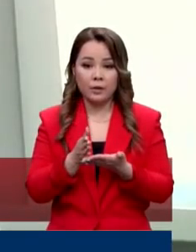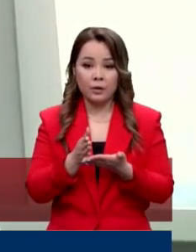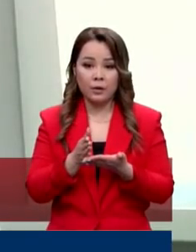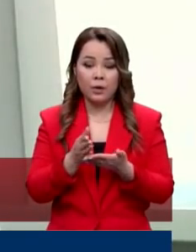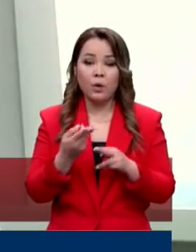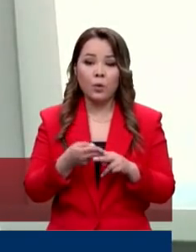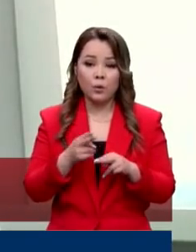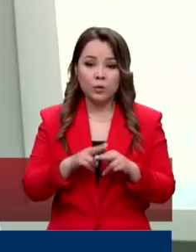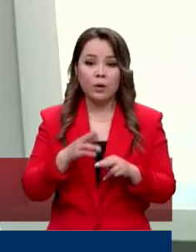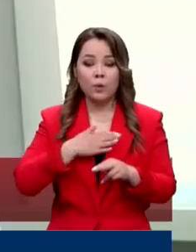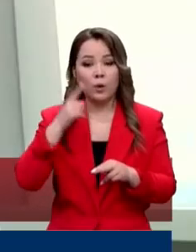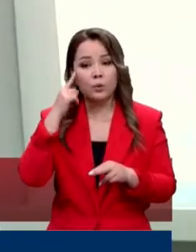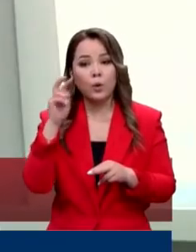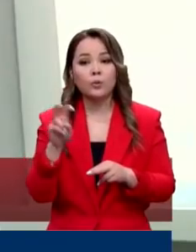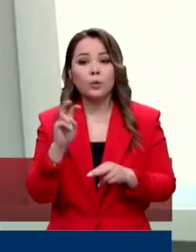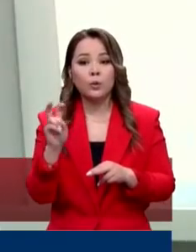ол доллар